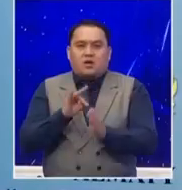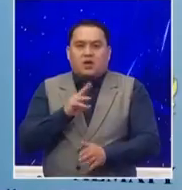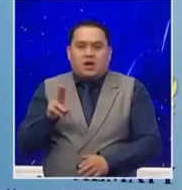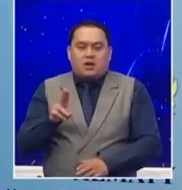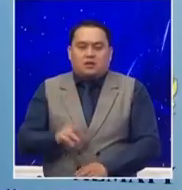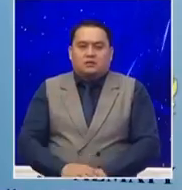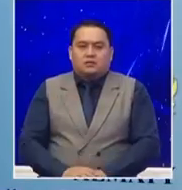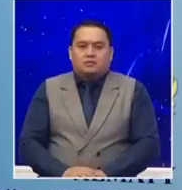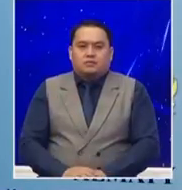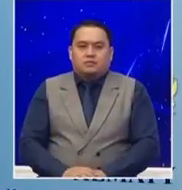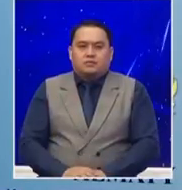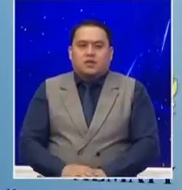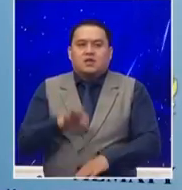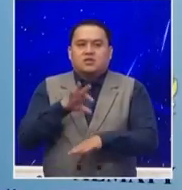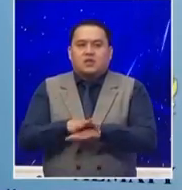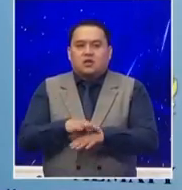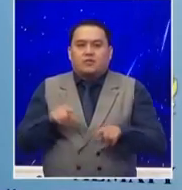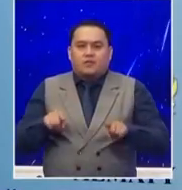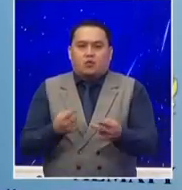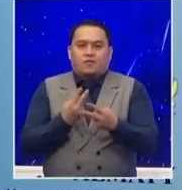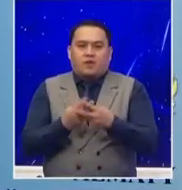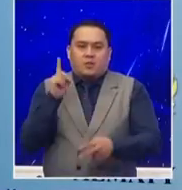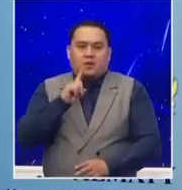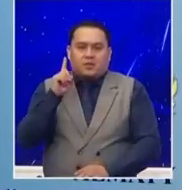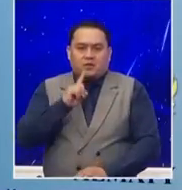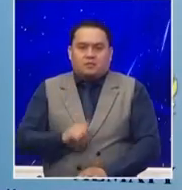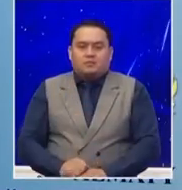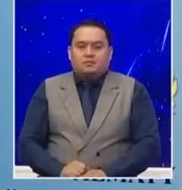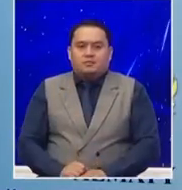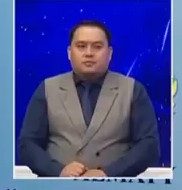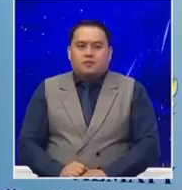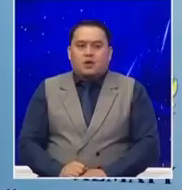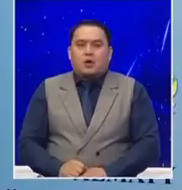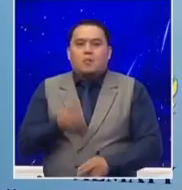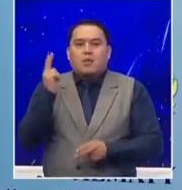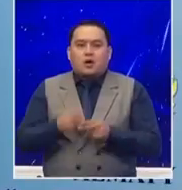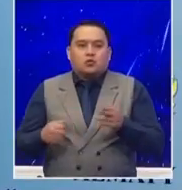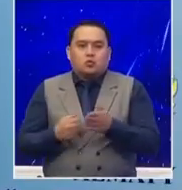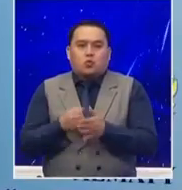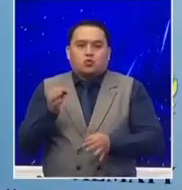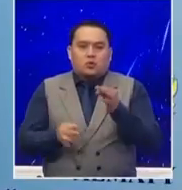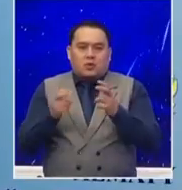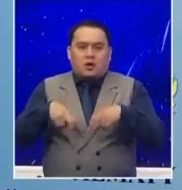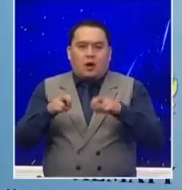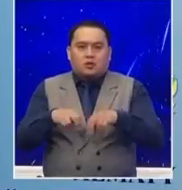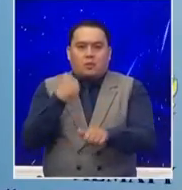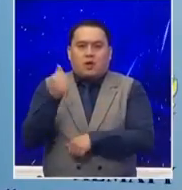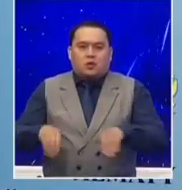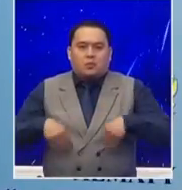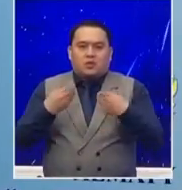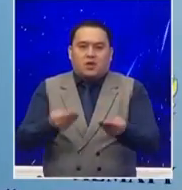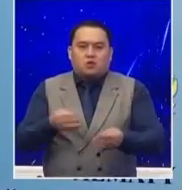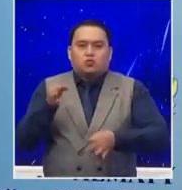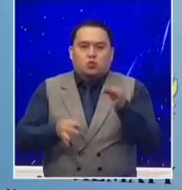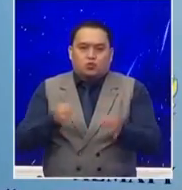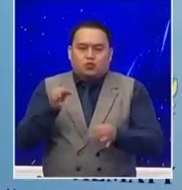кодекса Республики Казахстан. Задержанный водворен в изолятор временного содержания. По окончанию досудебного расследования материалы будут направлены